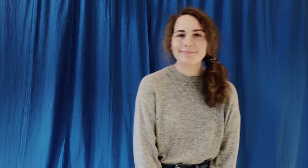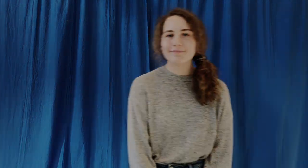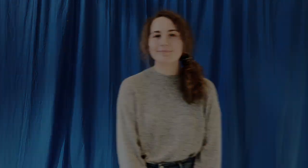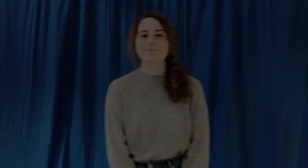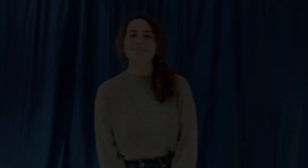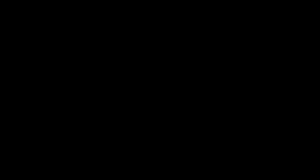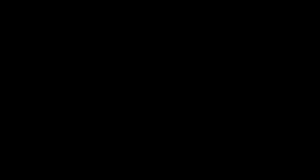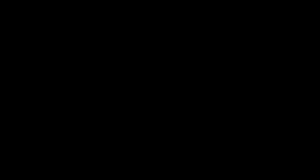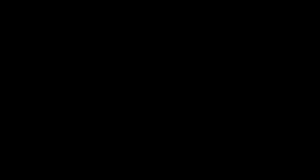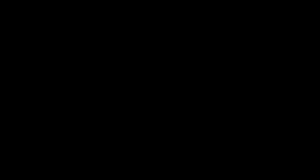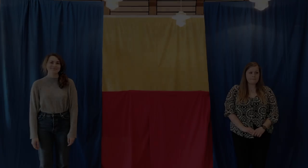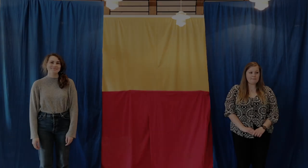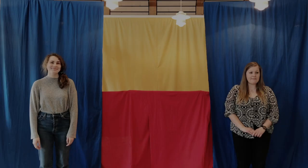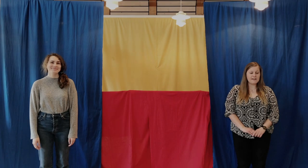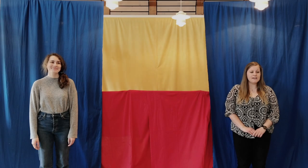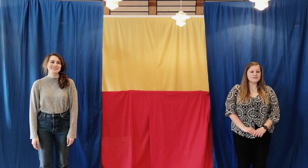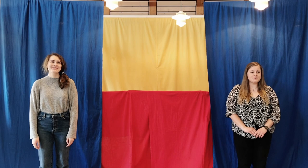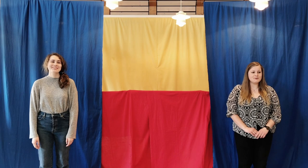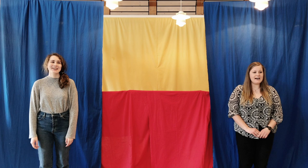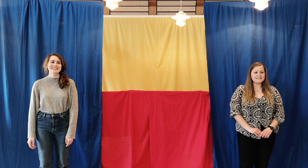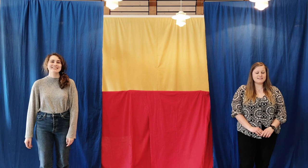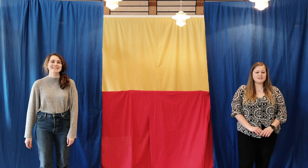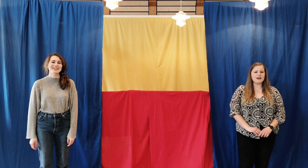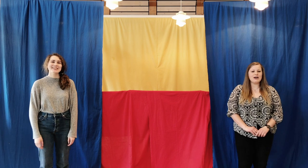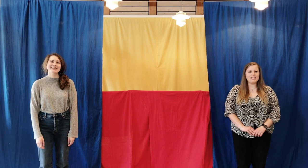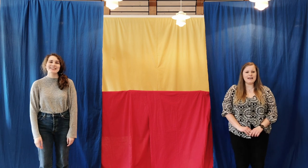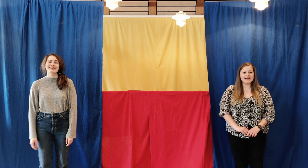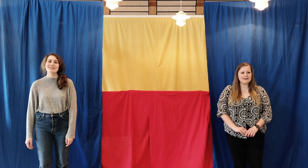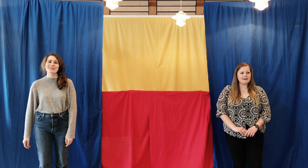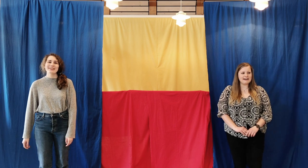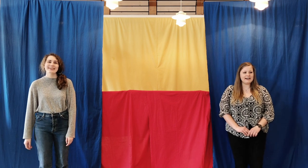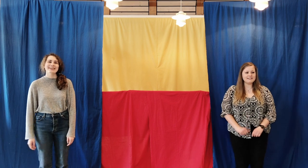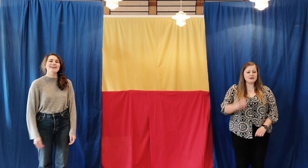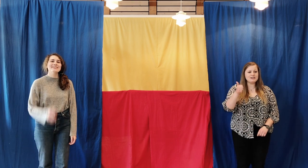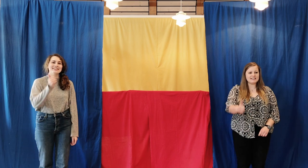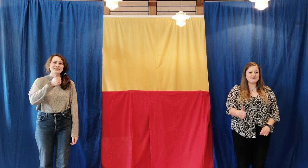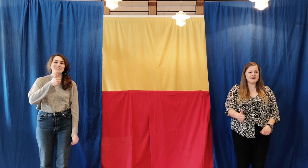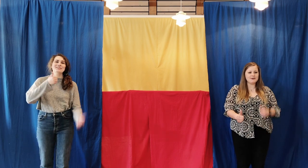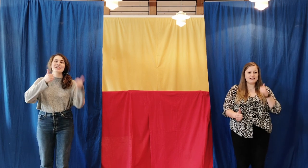Du hast die Sonne gemacht.